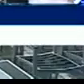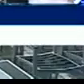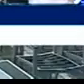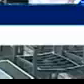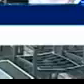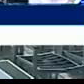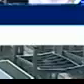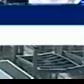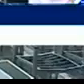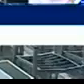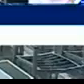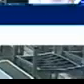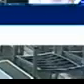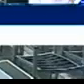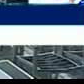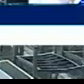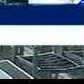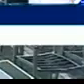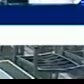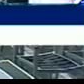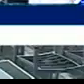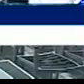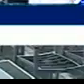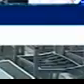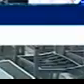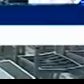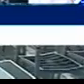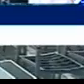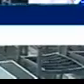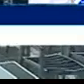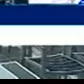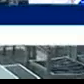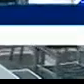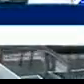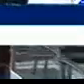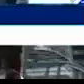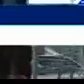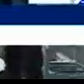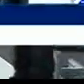merită comparat, acolo era o scenă închisă, aici avem parte de o scenă mare, în aer liber, abia aștept să văd.